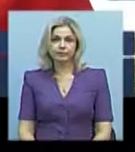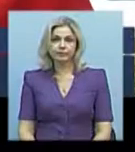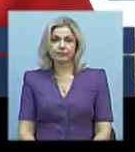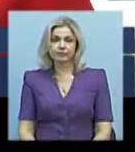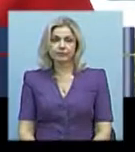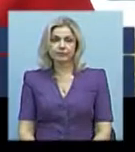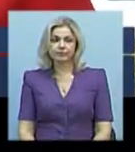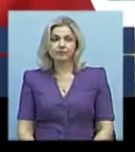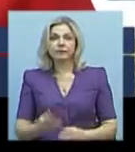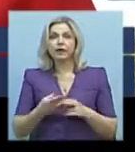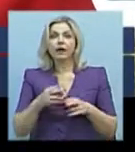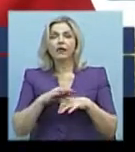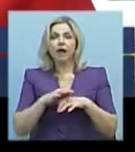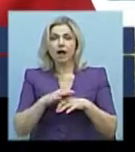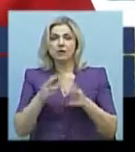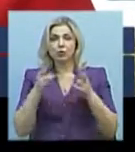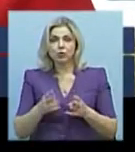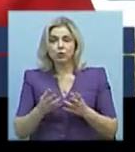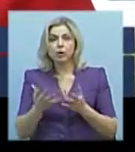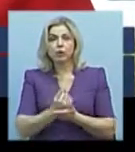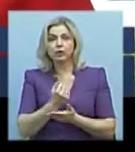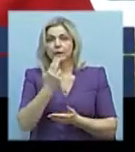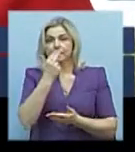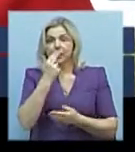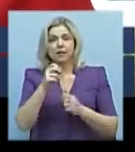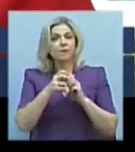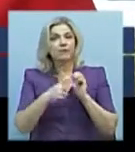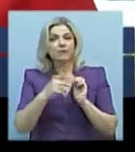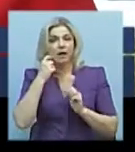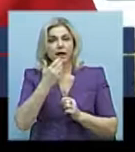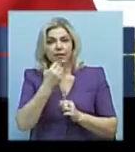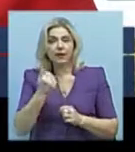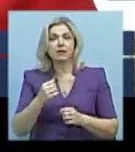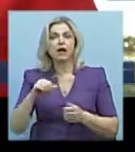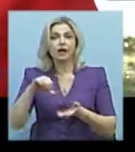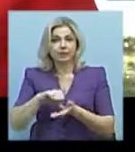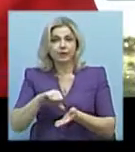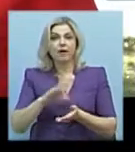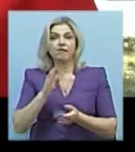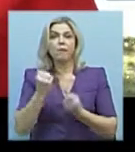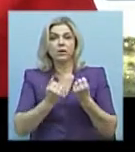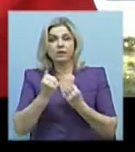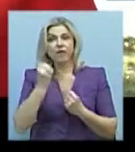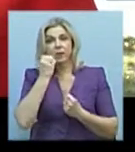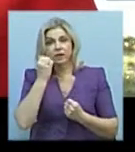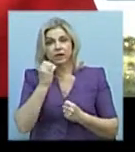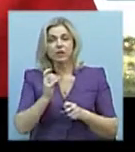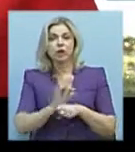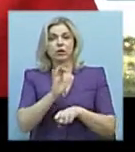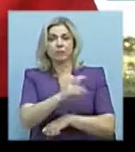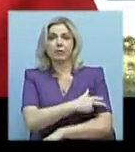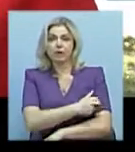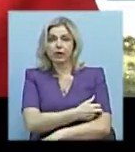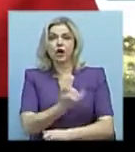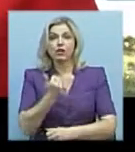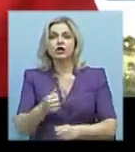Пригоди тілесні ушкодження отримала неповнолітня пасажирка автомобіля «Москвич», яку було доставлено до медичного закладу. Наразі вирішується питання